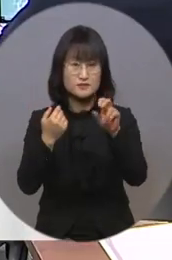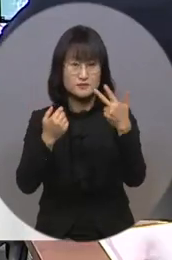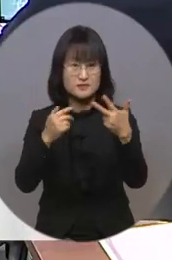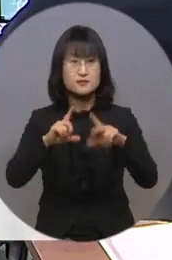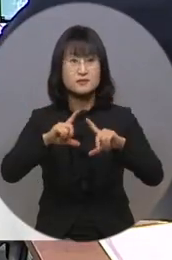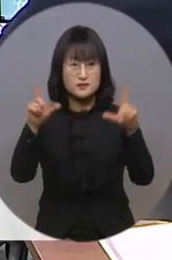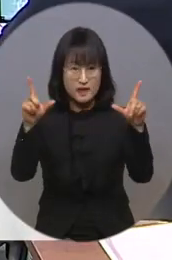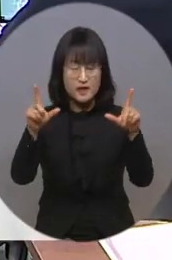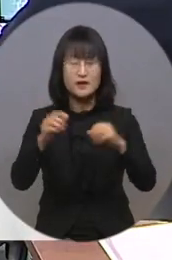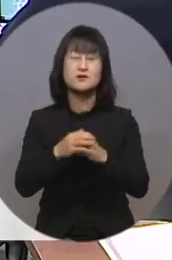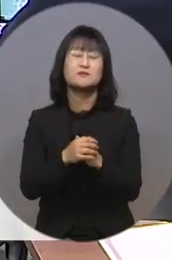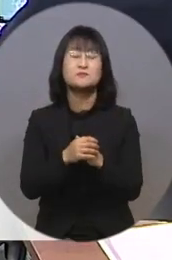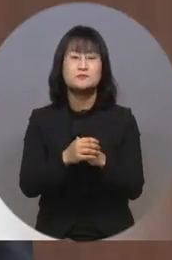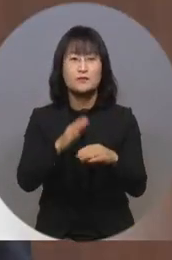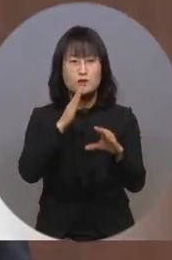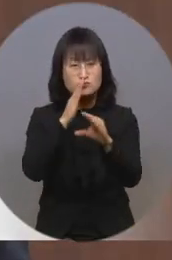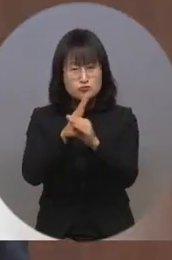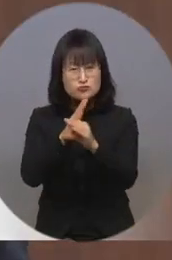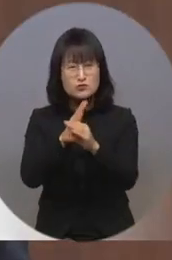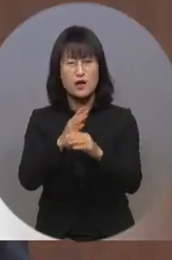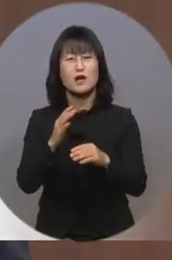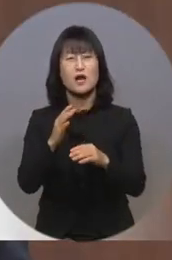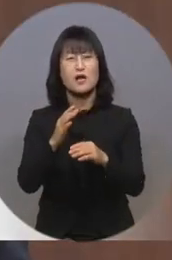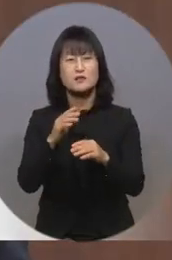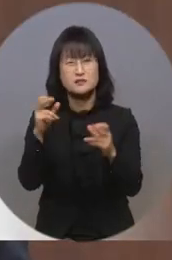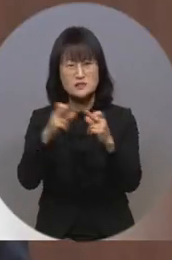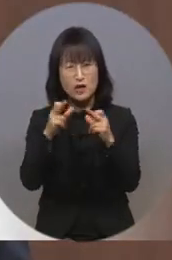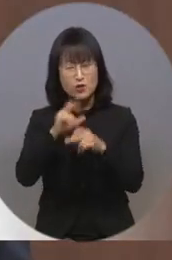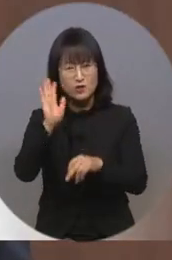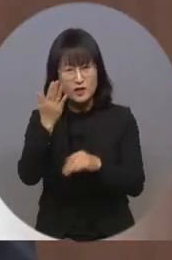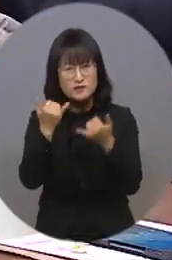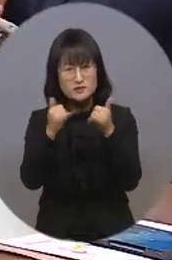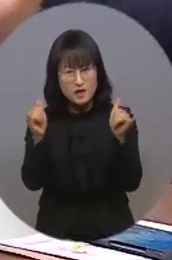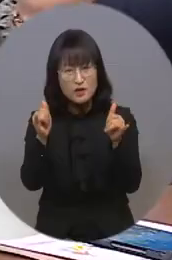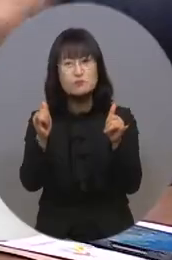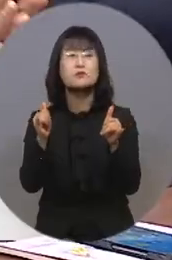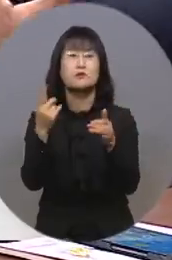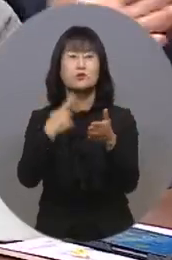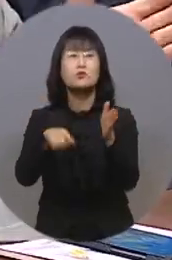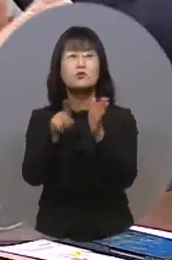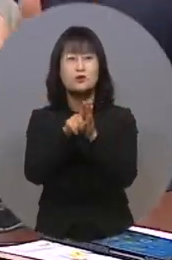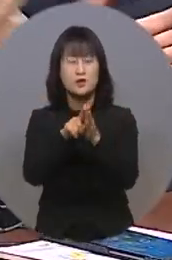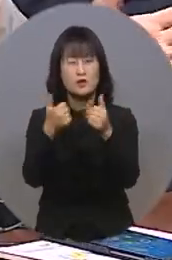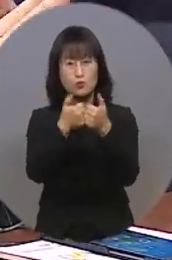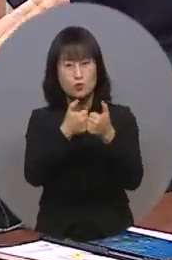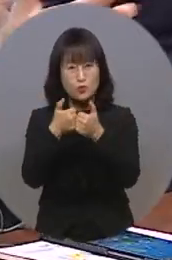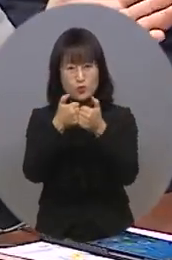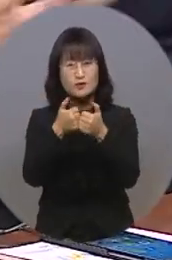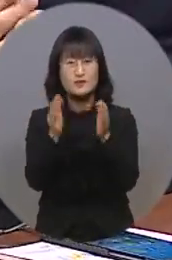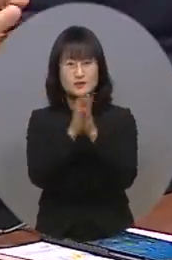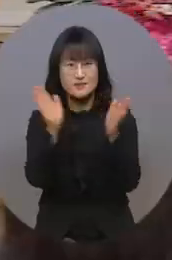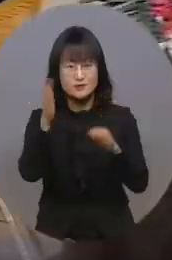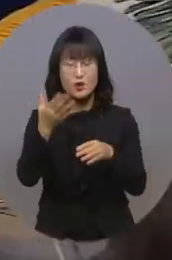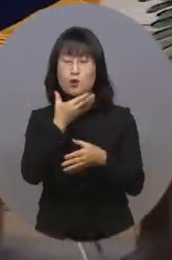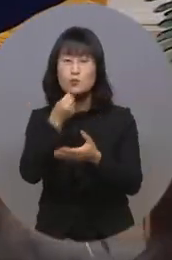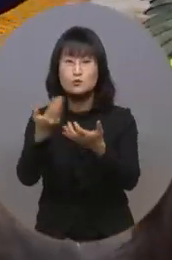제2대회의실에서 중도장애인 사회복지 시스템 구축을 위한 토론회가 개최됐습니다 보건복지부에서